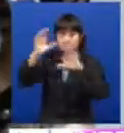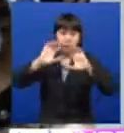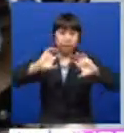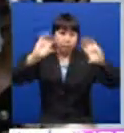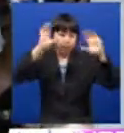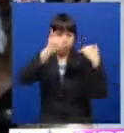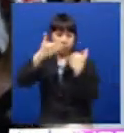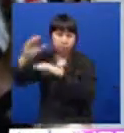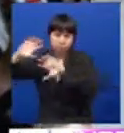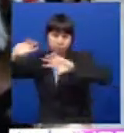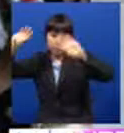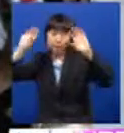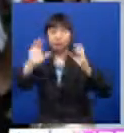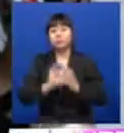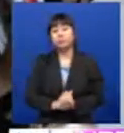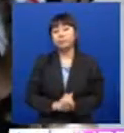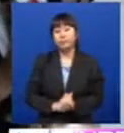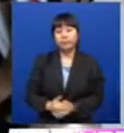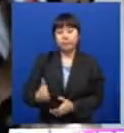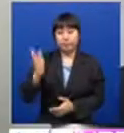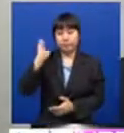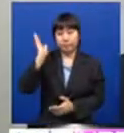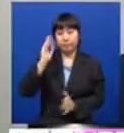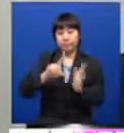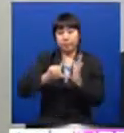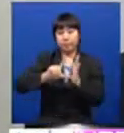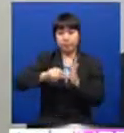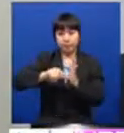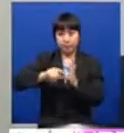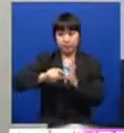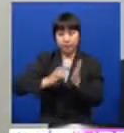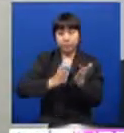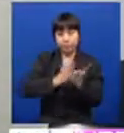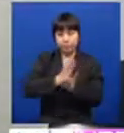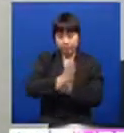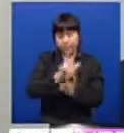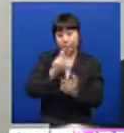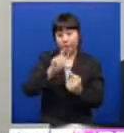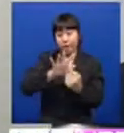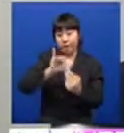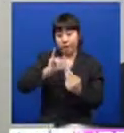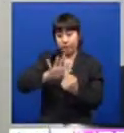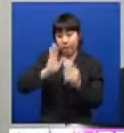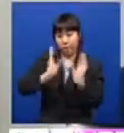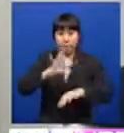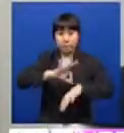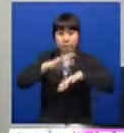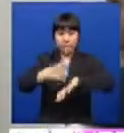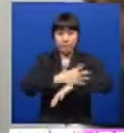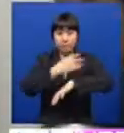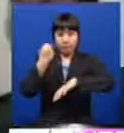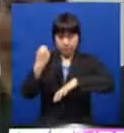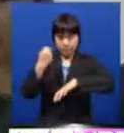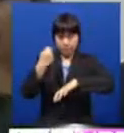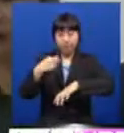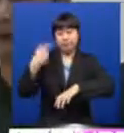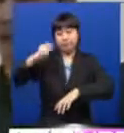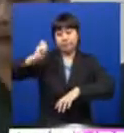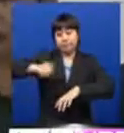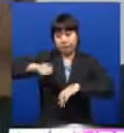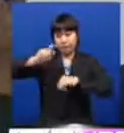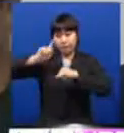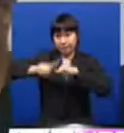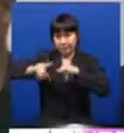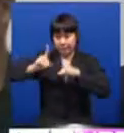รัดด้านนายธีรชัยเจริญวงศ์เลขานุการแผนกคดีอาญาของผู้ดำรงตำแหน่งทางการเมืองในศาลฎีกา